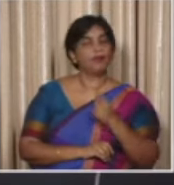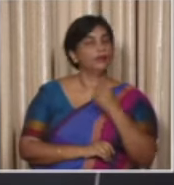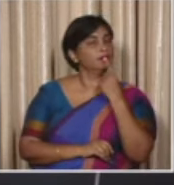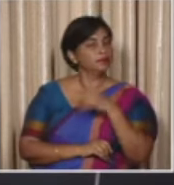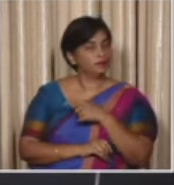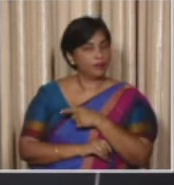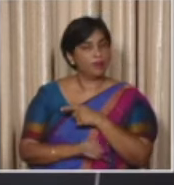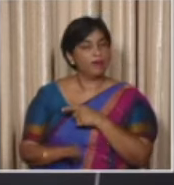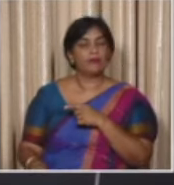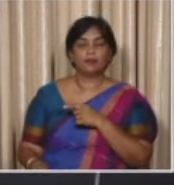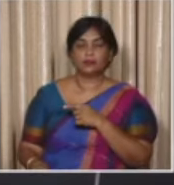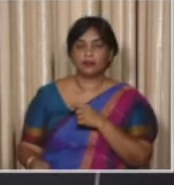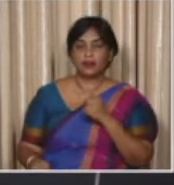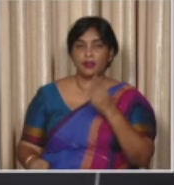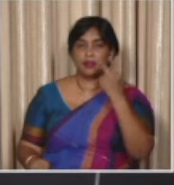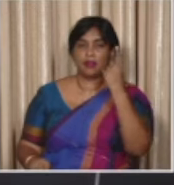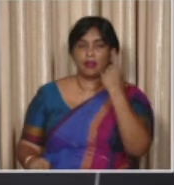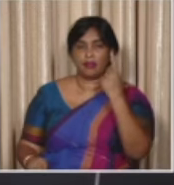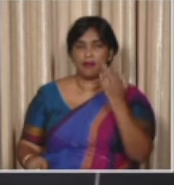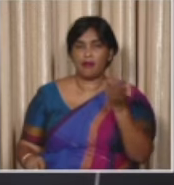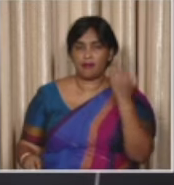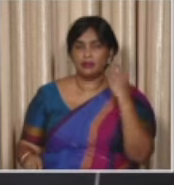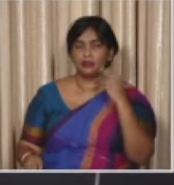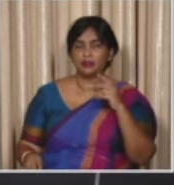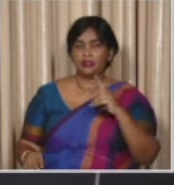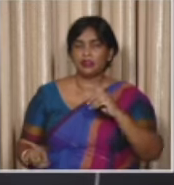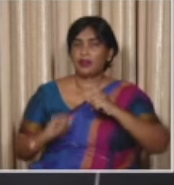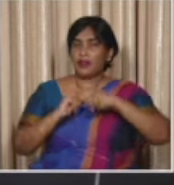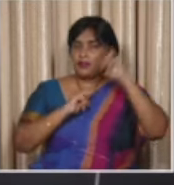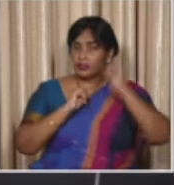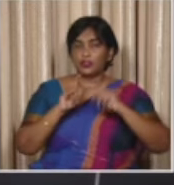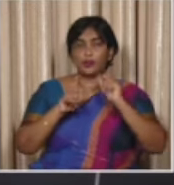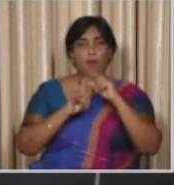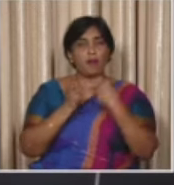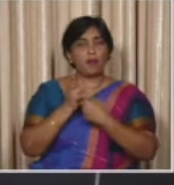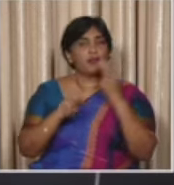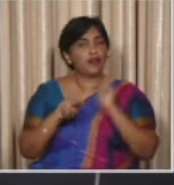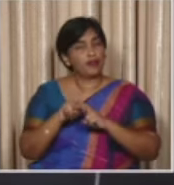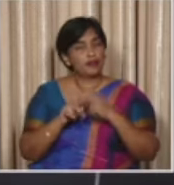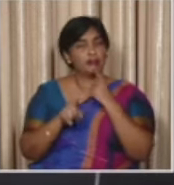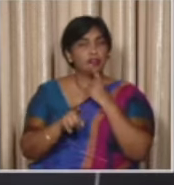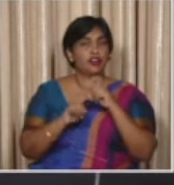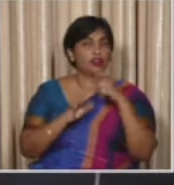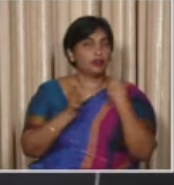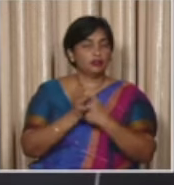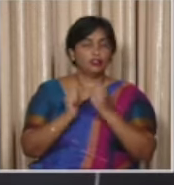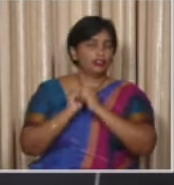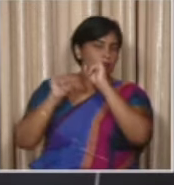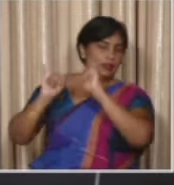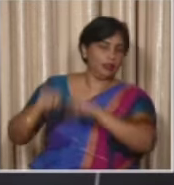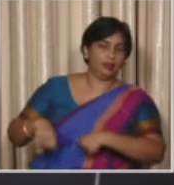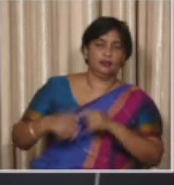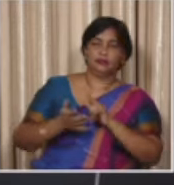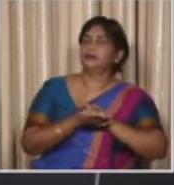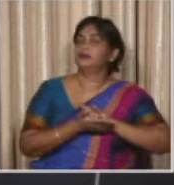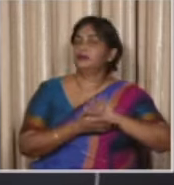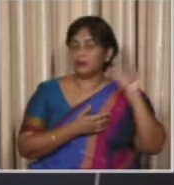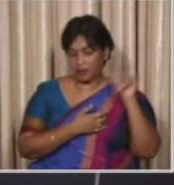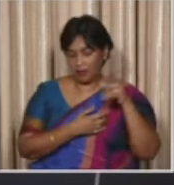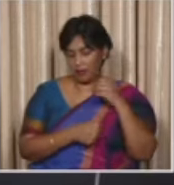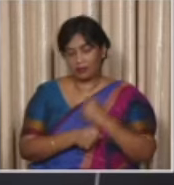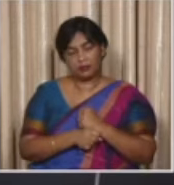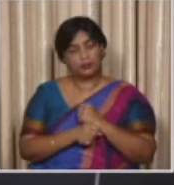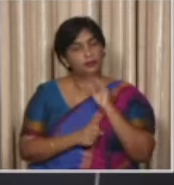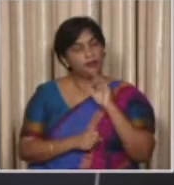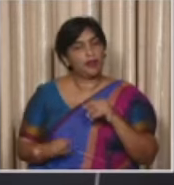නිසා 1000කට අනසන්න සංඛ්‍යාවක් විශ්වවිද්‍යාල මහාචාර්ය කතිකාචාර්යෝ සේවය හැර ගියා. ඉතින් ඒ නිසා රජයේ